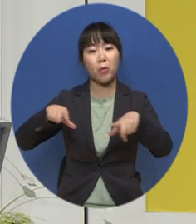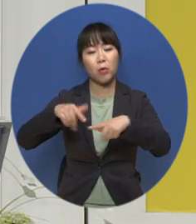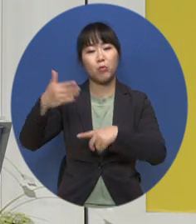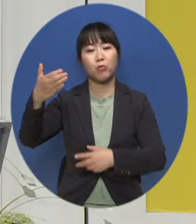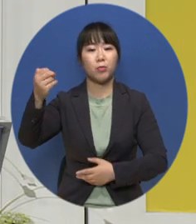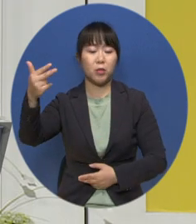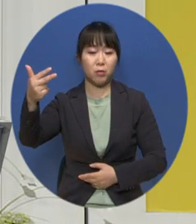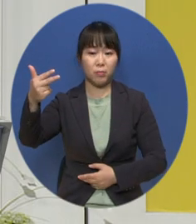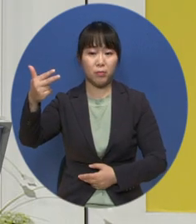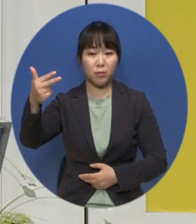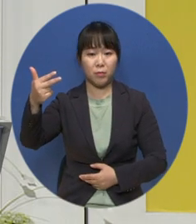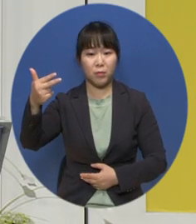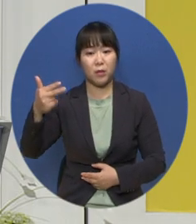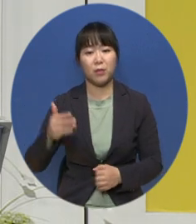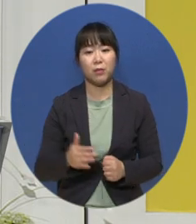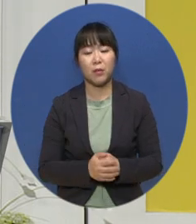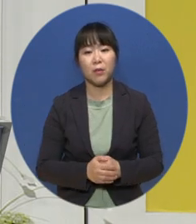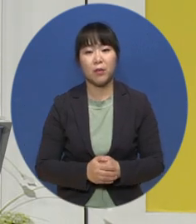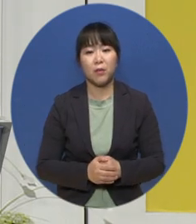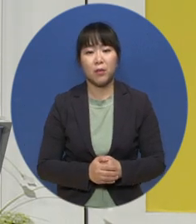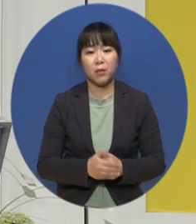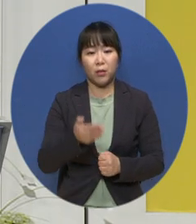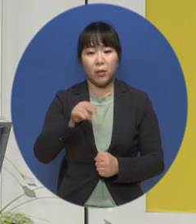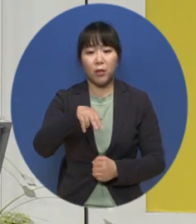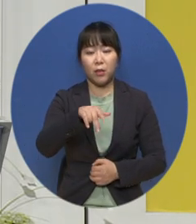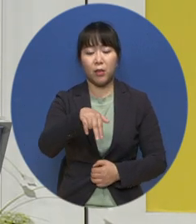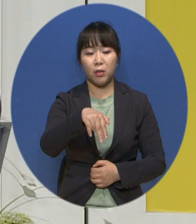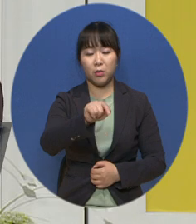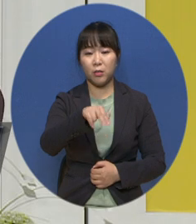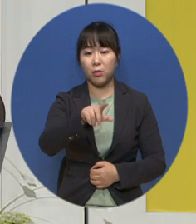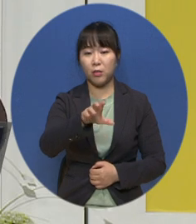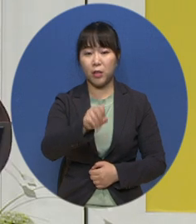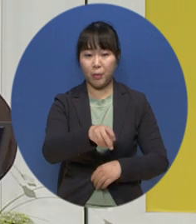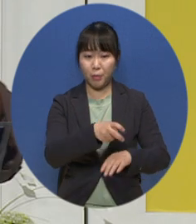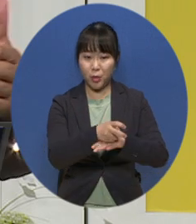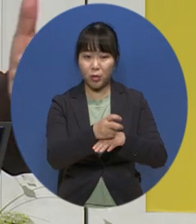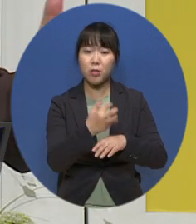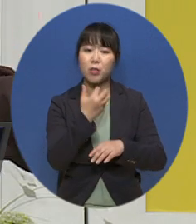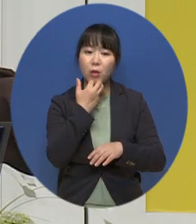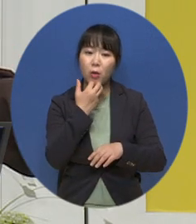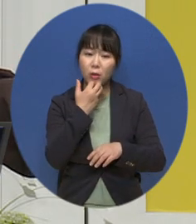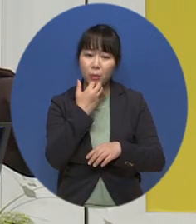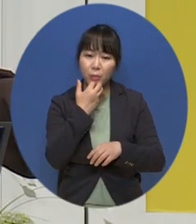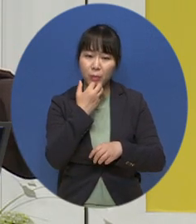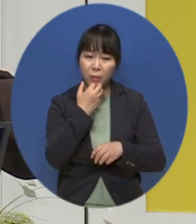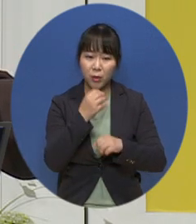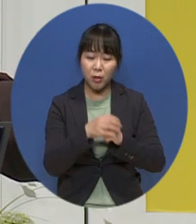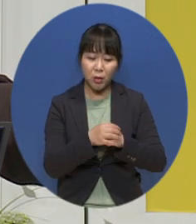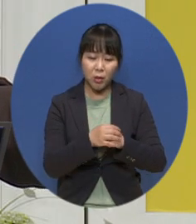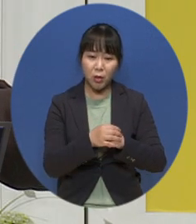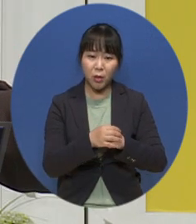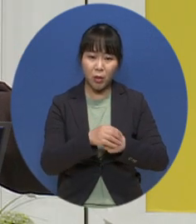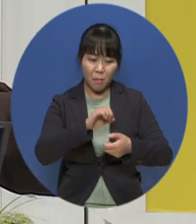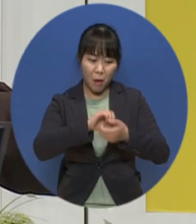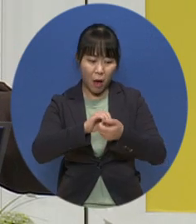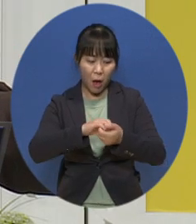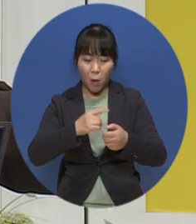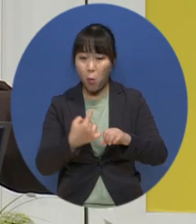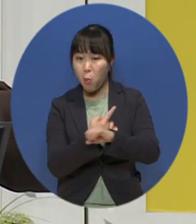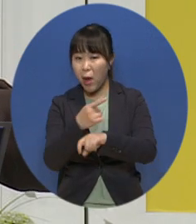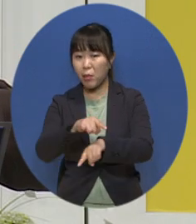높이가 그런데 저 3코스는 요 서울에서 그 고정된 길을 빼 놓고 나면 아무도 못